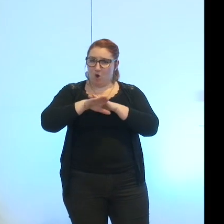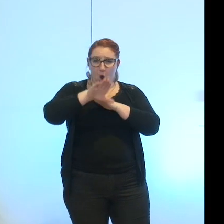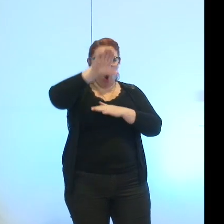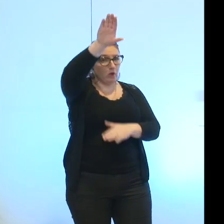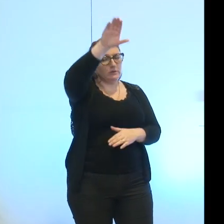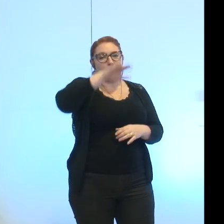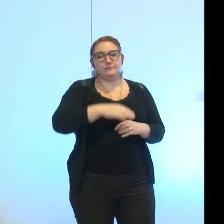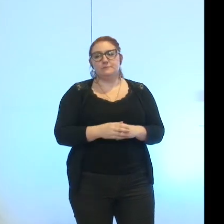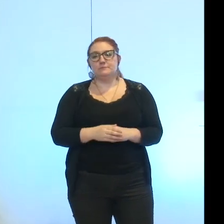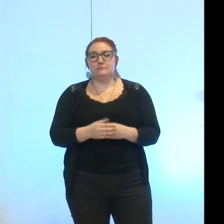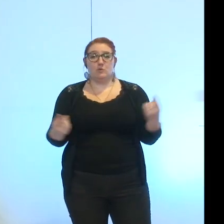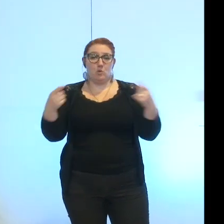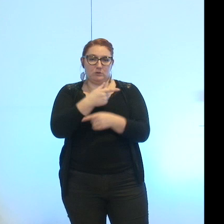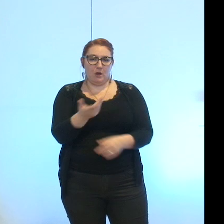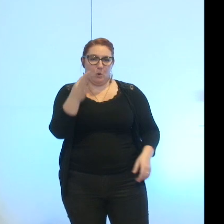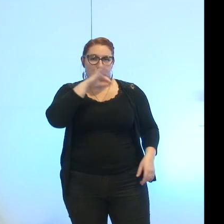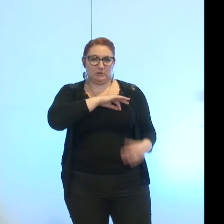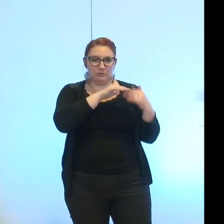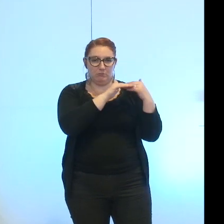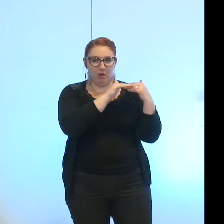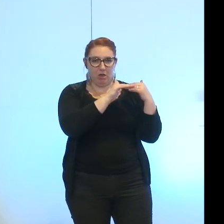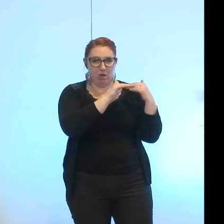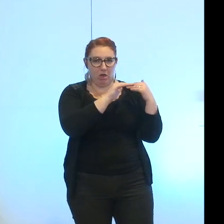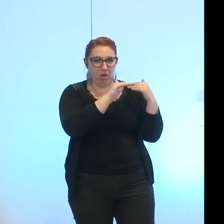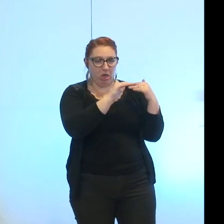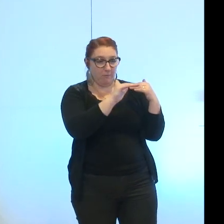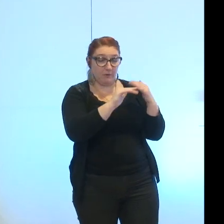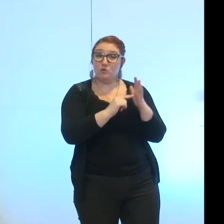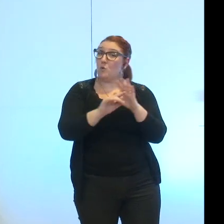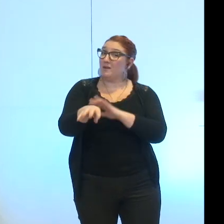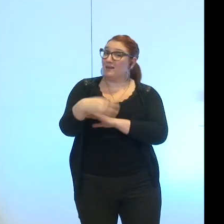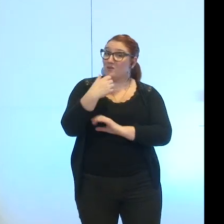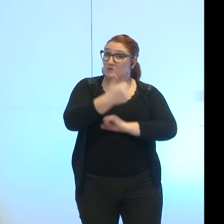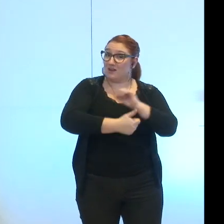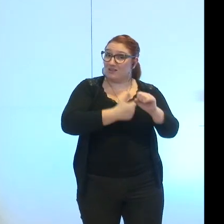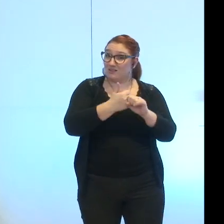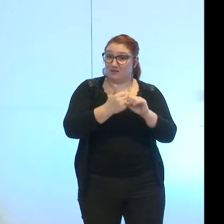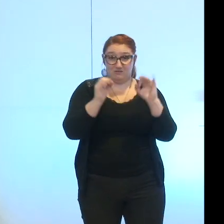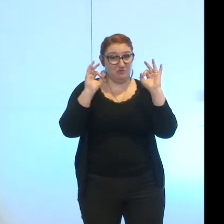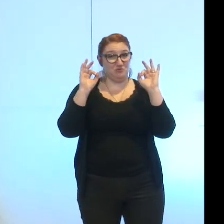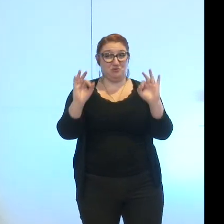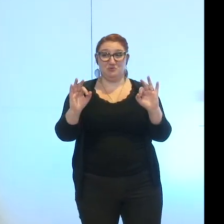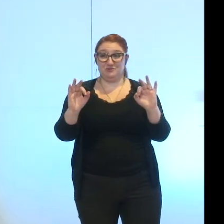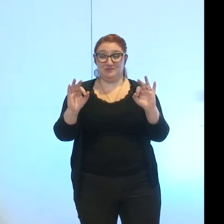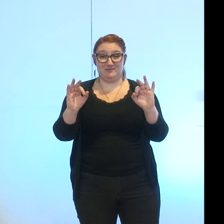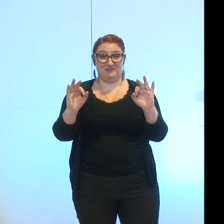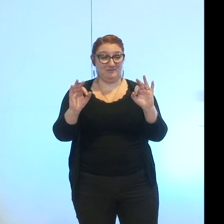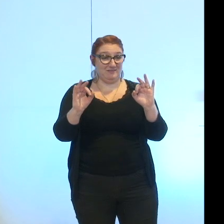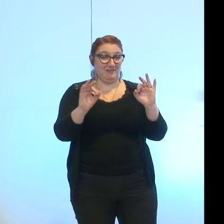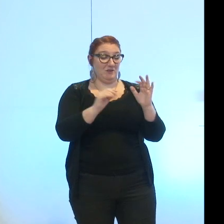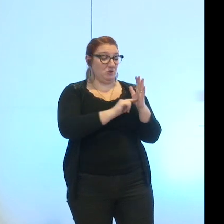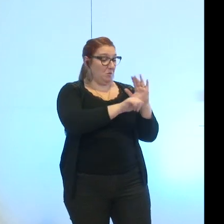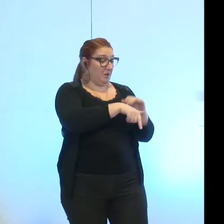que les recettes elles se tassent et d'ailleurs 2014 s'inscrit complètement dans lauité de